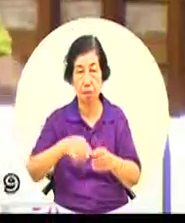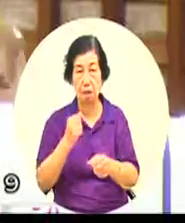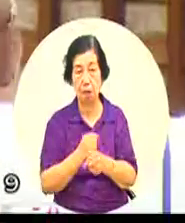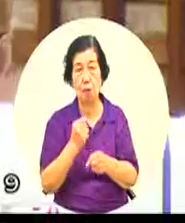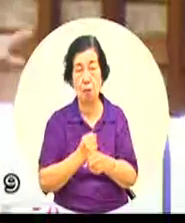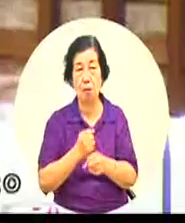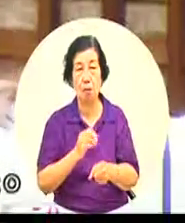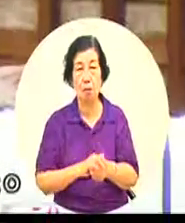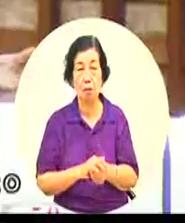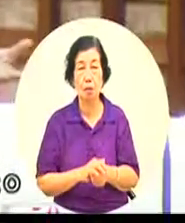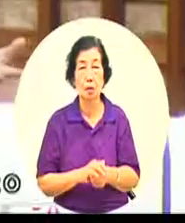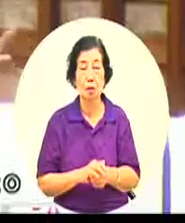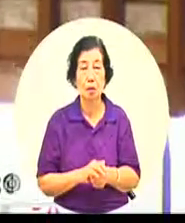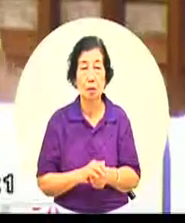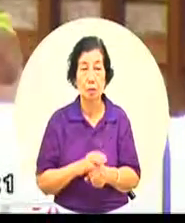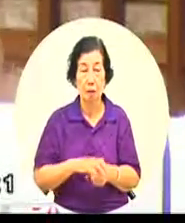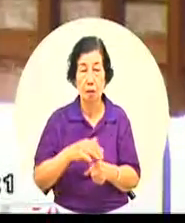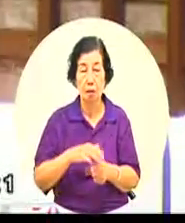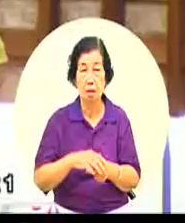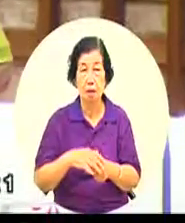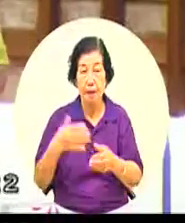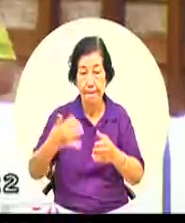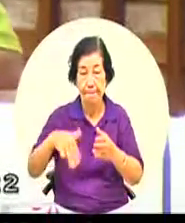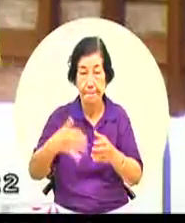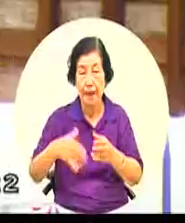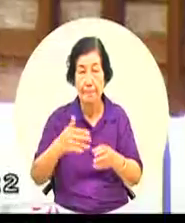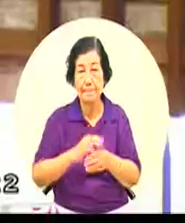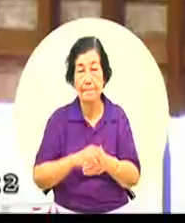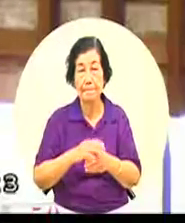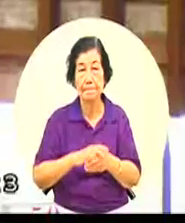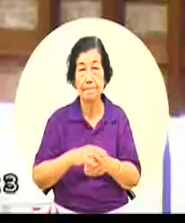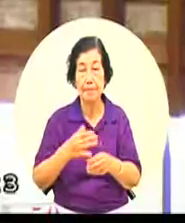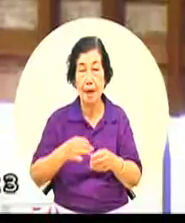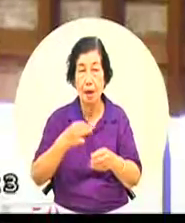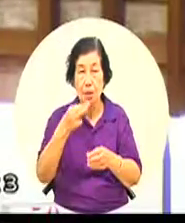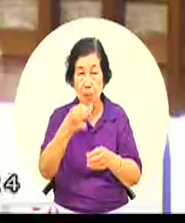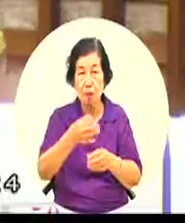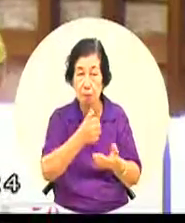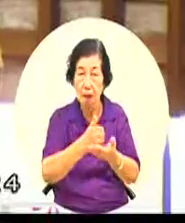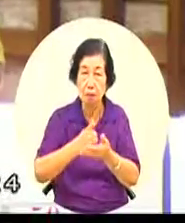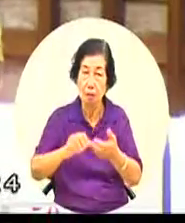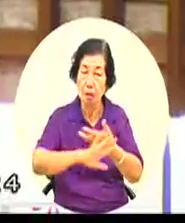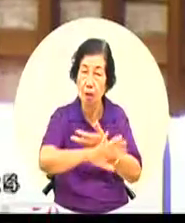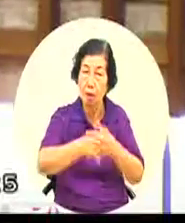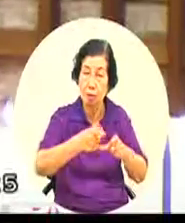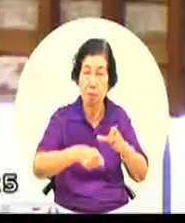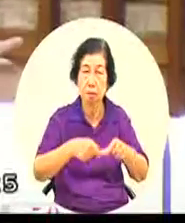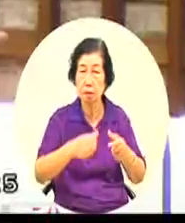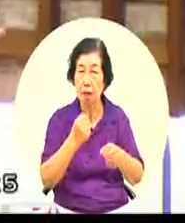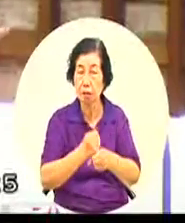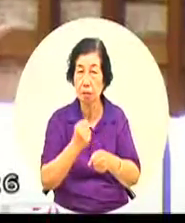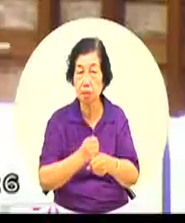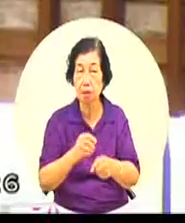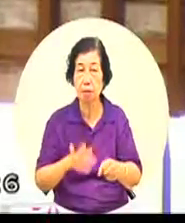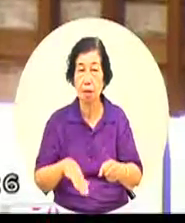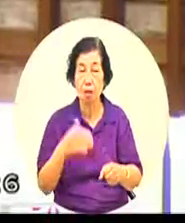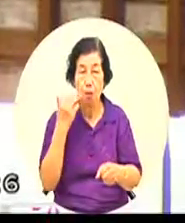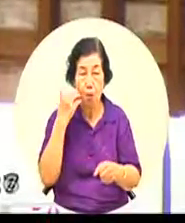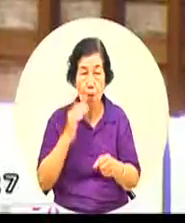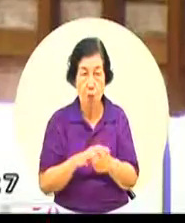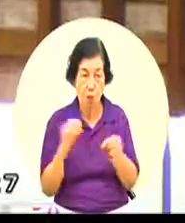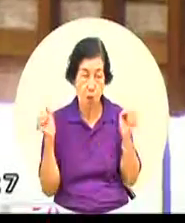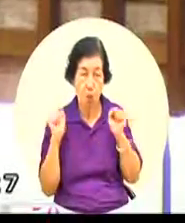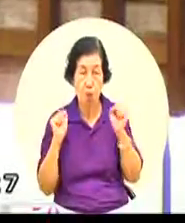时候没有花包出去啊，民众要使用又不得使用，啊，冬天的时候没有需要的时候，那当然就